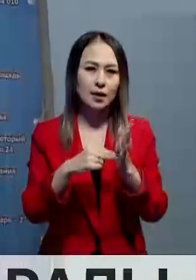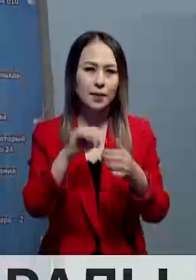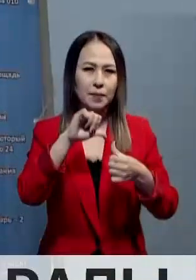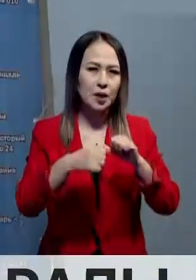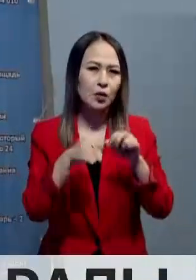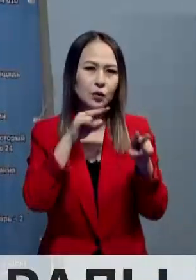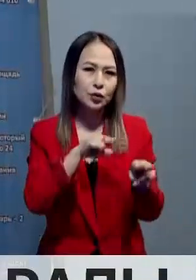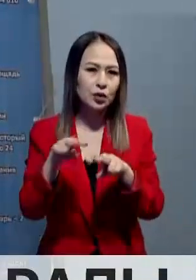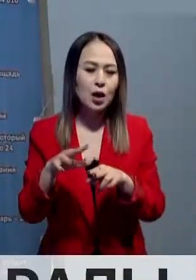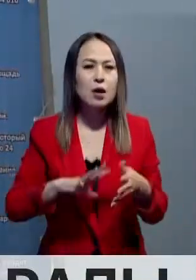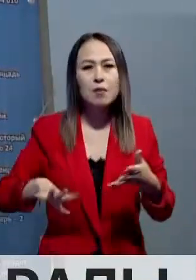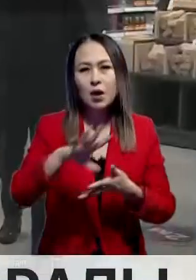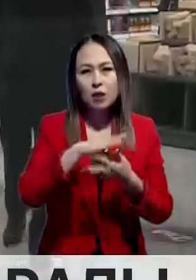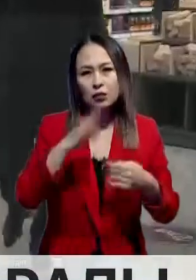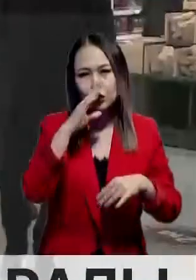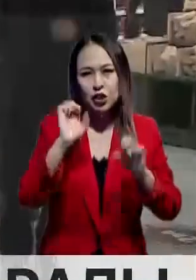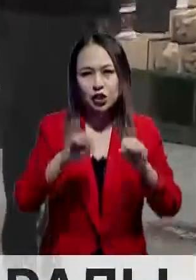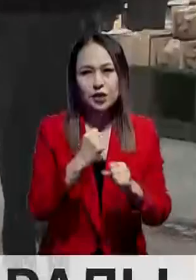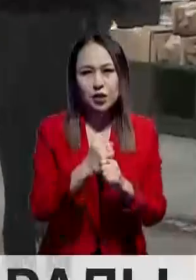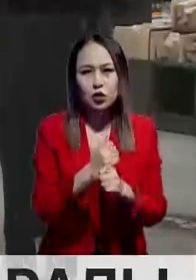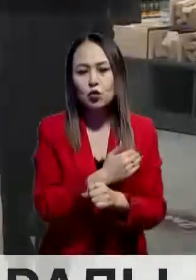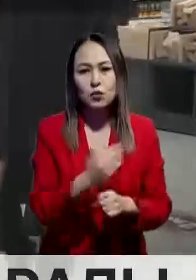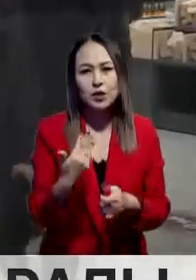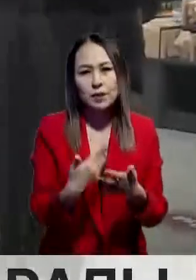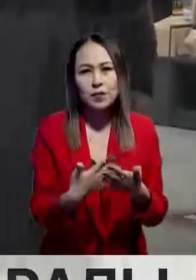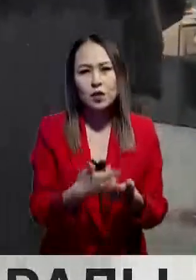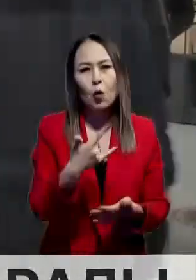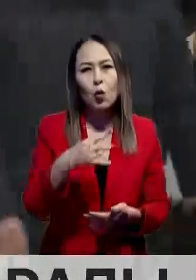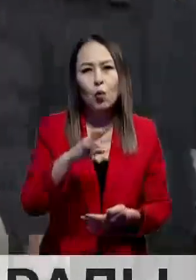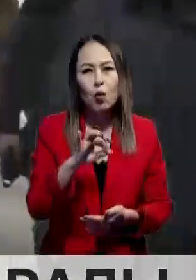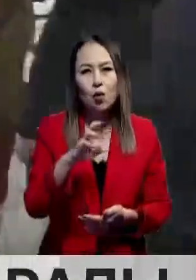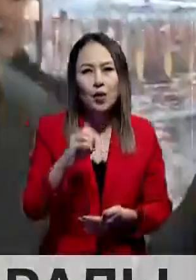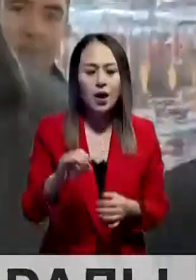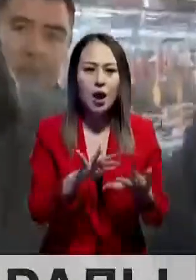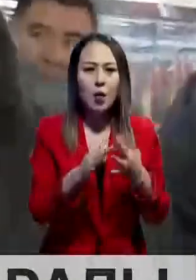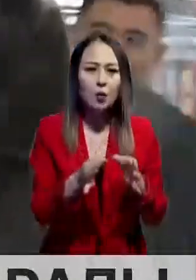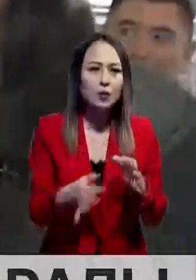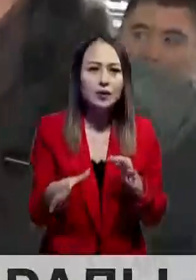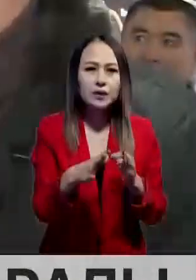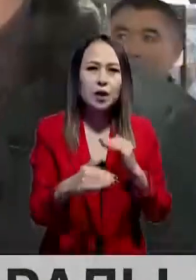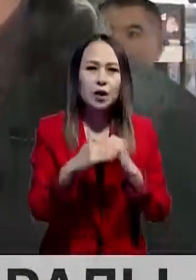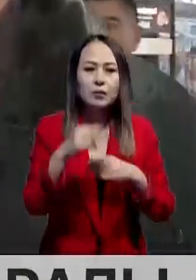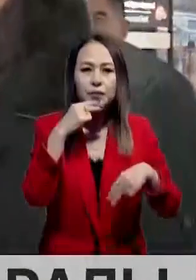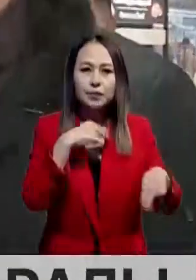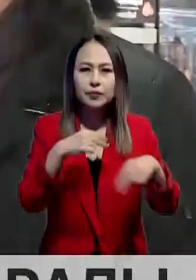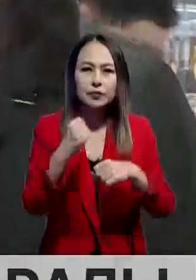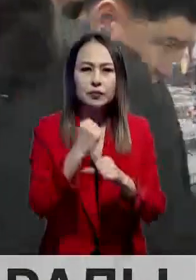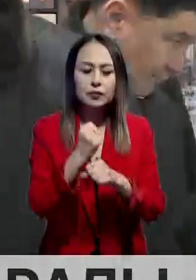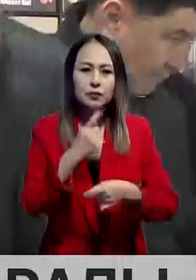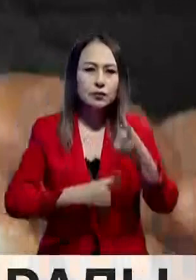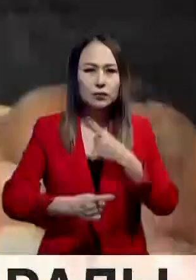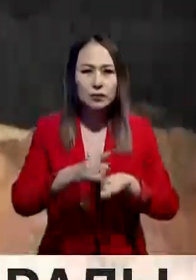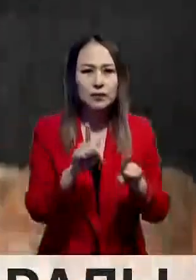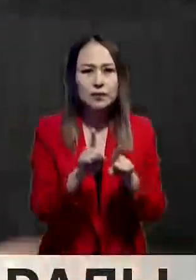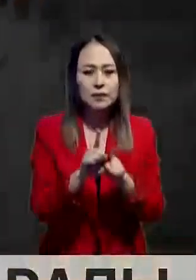саясатын әрдайым бақылауда ұстайды. Барлық мүмкіндіктерді жасайды. Соның бір мысалы Глубокое ауданы елдің азық-түлік белдеуін қалыптастыру